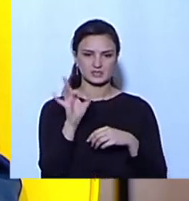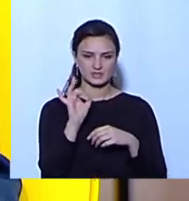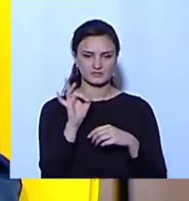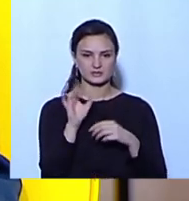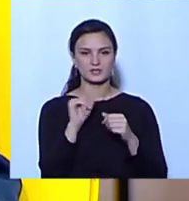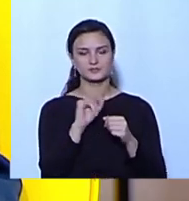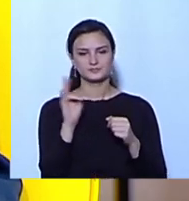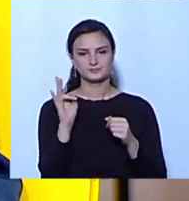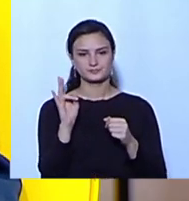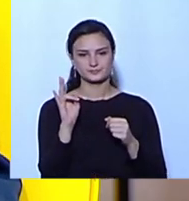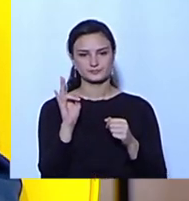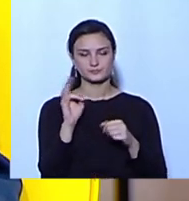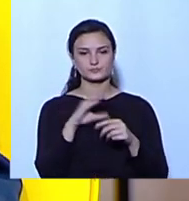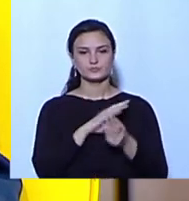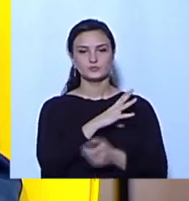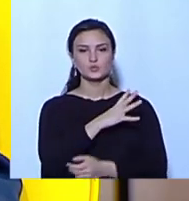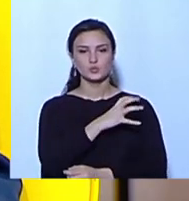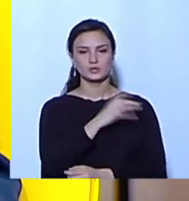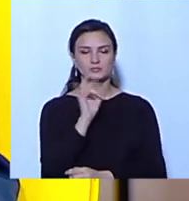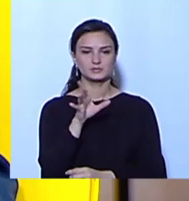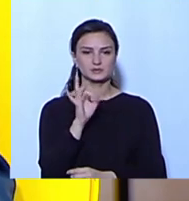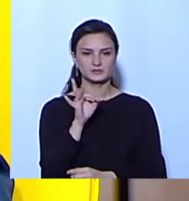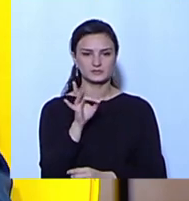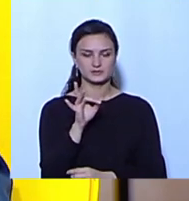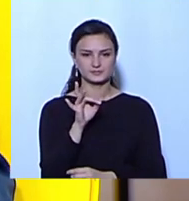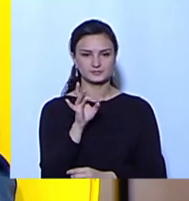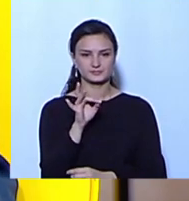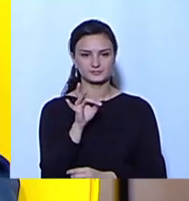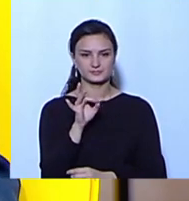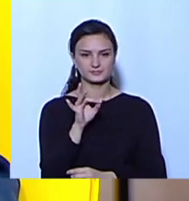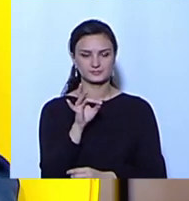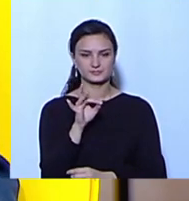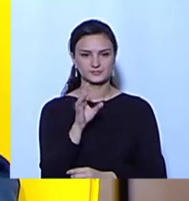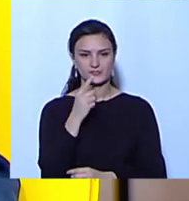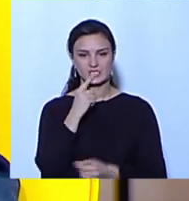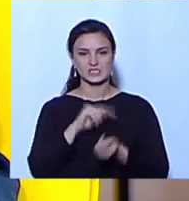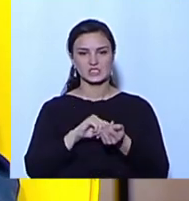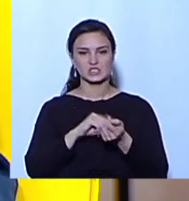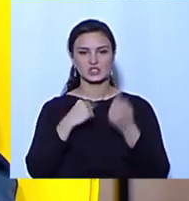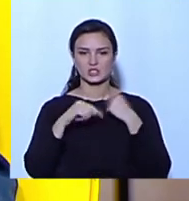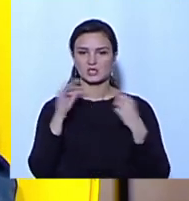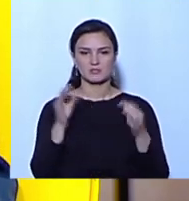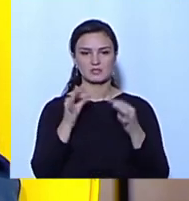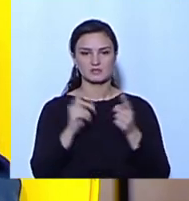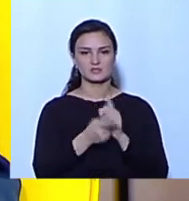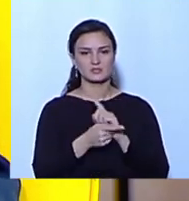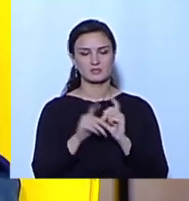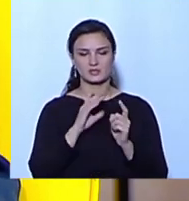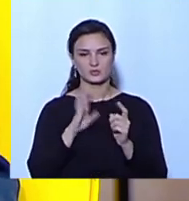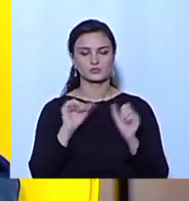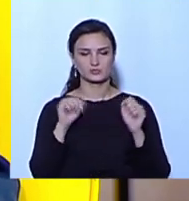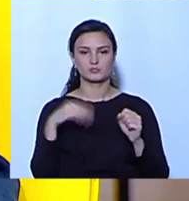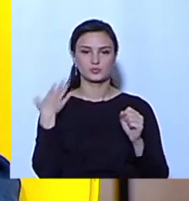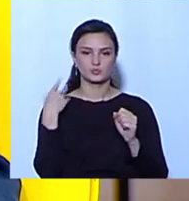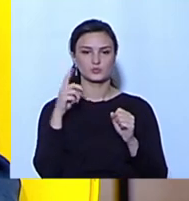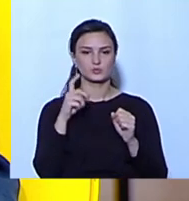რაღაცა კუნთების ტკივილი, არც ლაბორატორიული მარკერები არ არის, სისხლში არავითარი ცვლილებები არ იყოს და იყოს